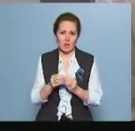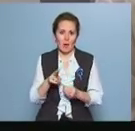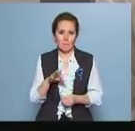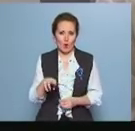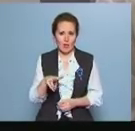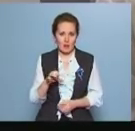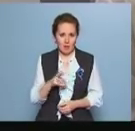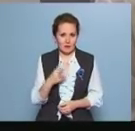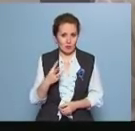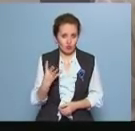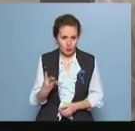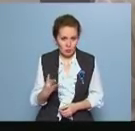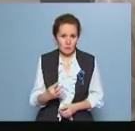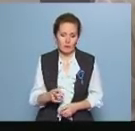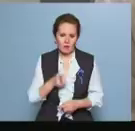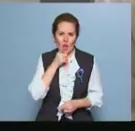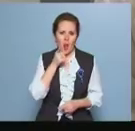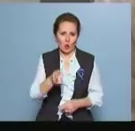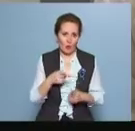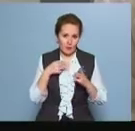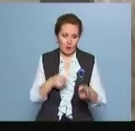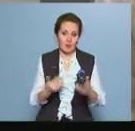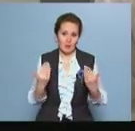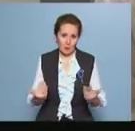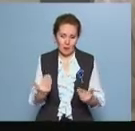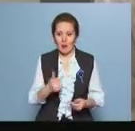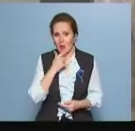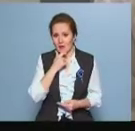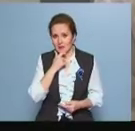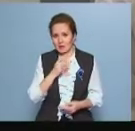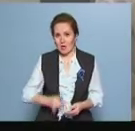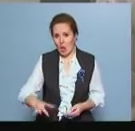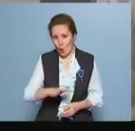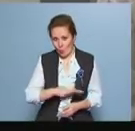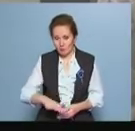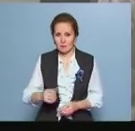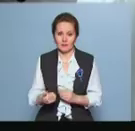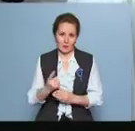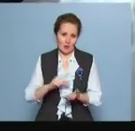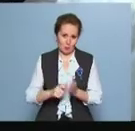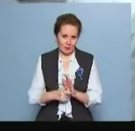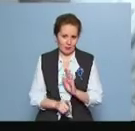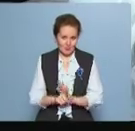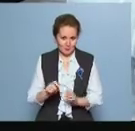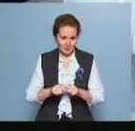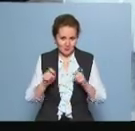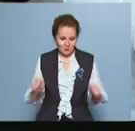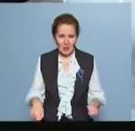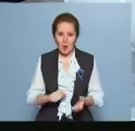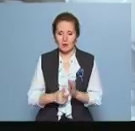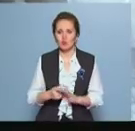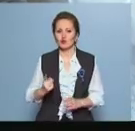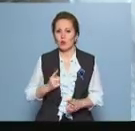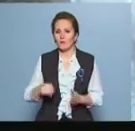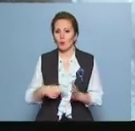туда территориально, ну, далеко добираться. И теперь вот для Ленинского района подобный кабинет начал функционировать. Очень ждали такой кабинет в